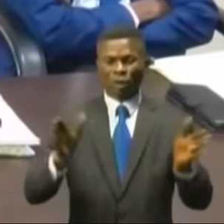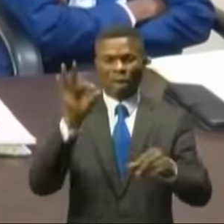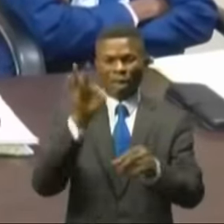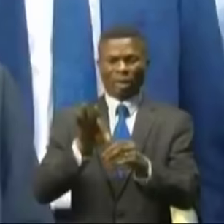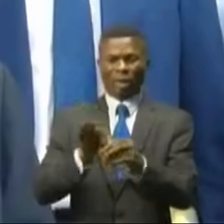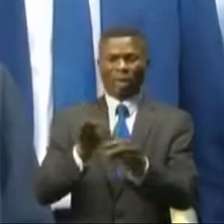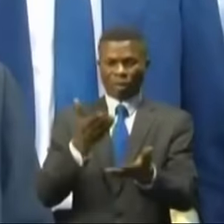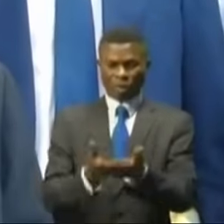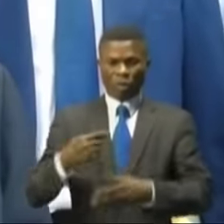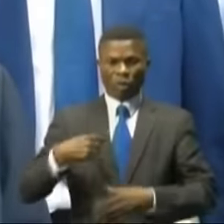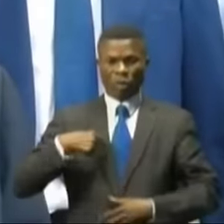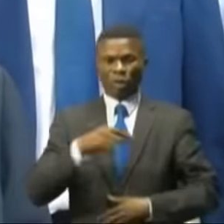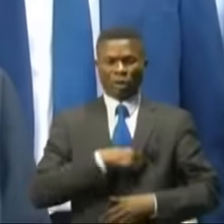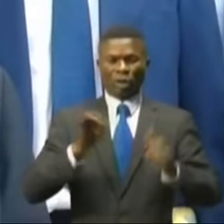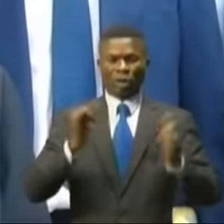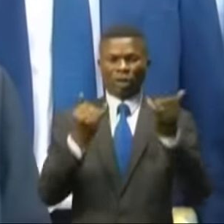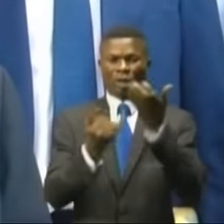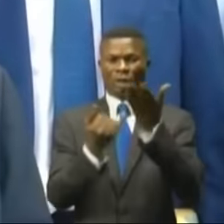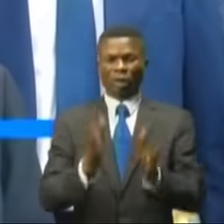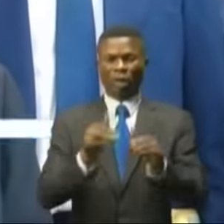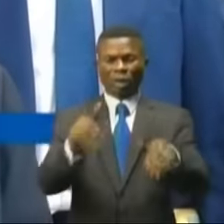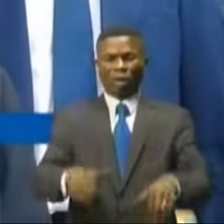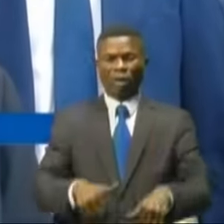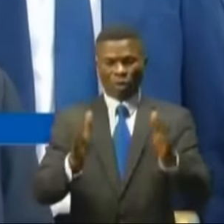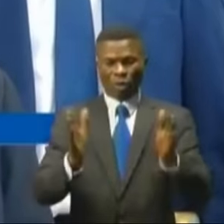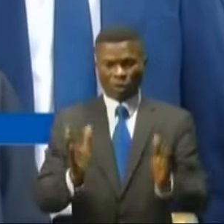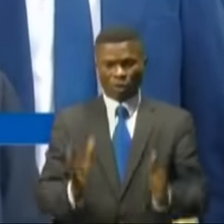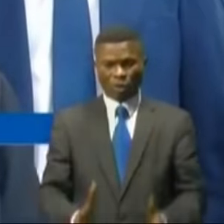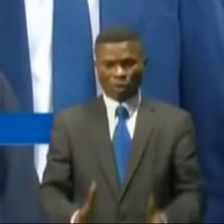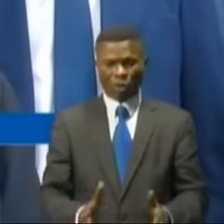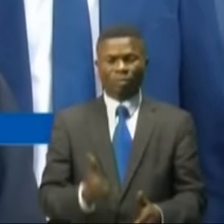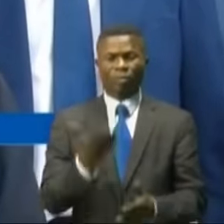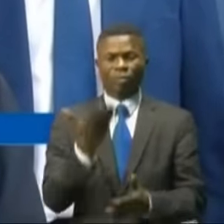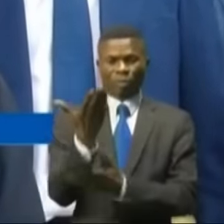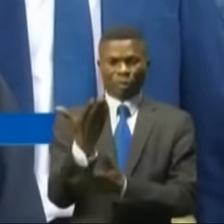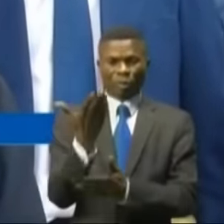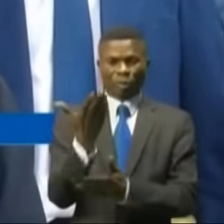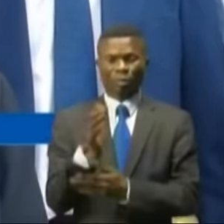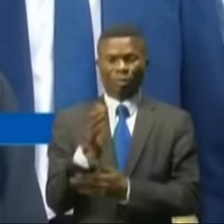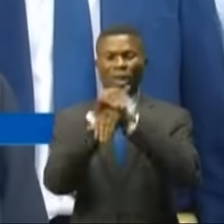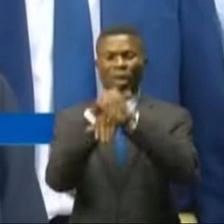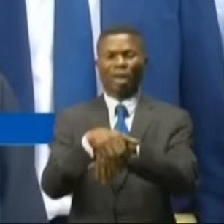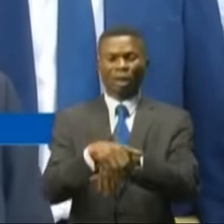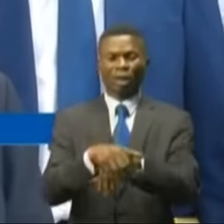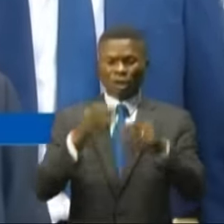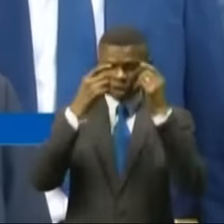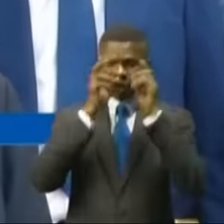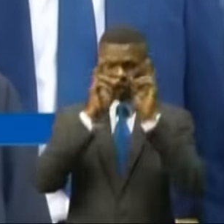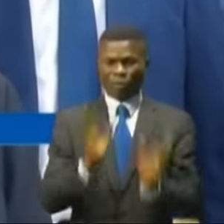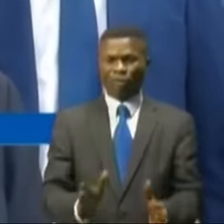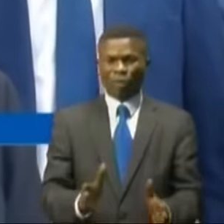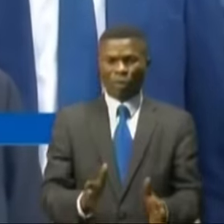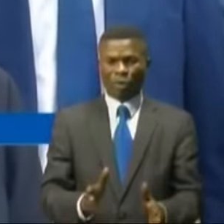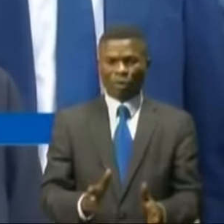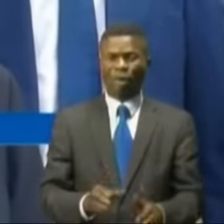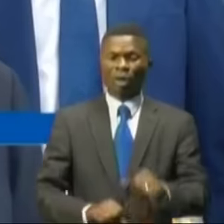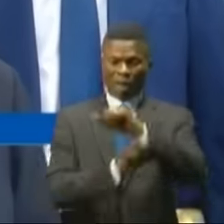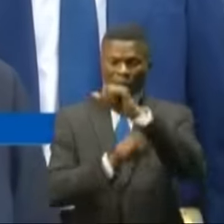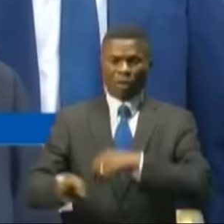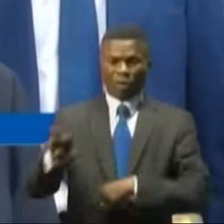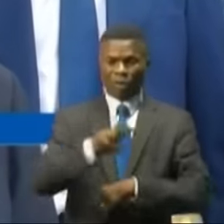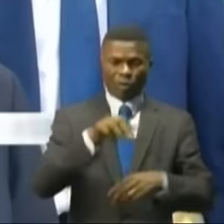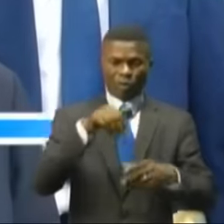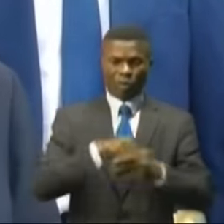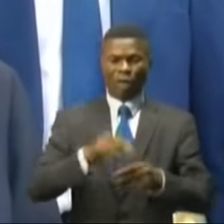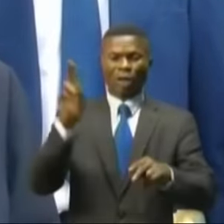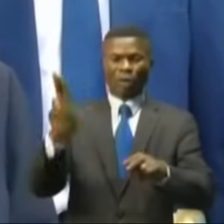Nous, ingénieurs agronomes, réitérons notre engagement ferme à vous accompagner dans la mise